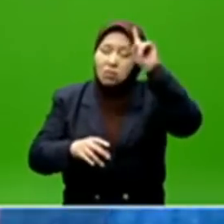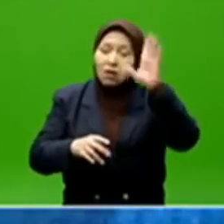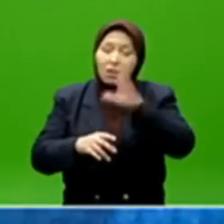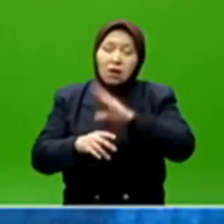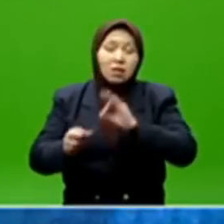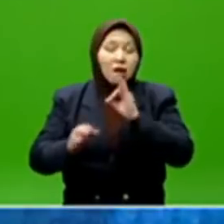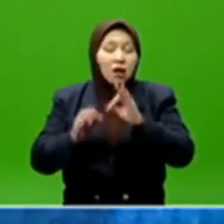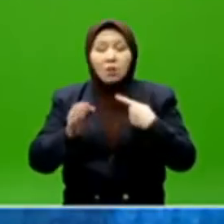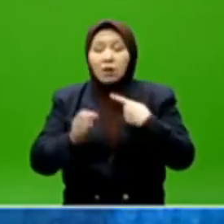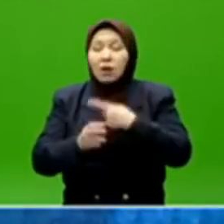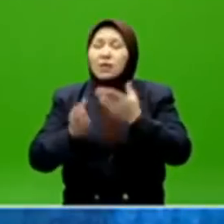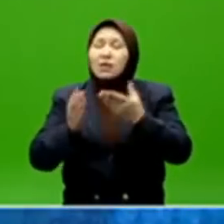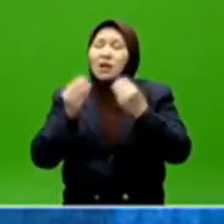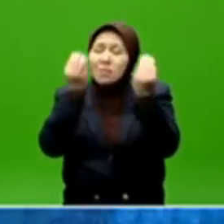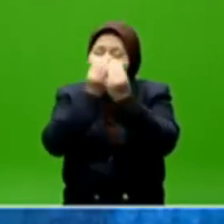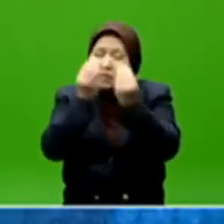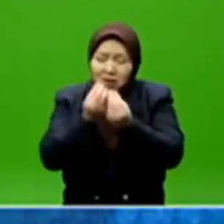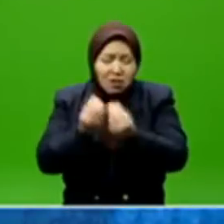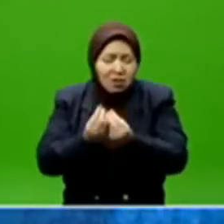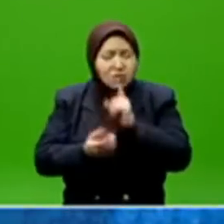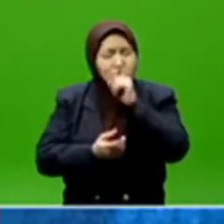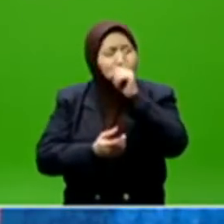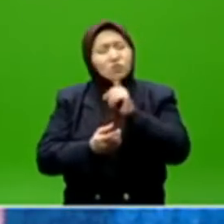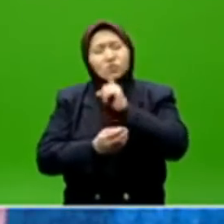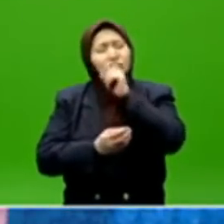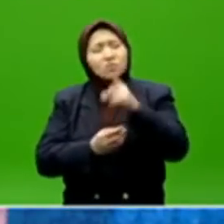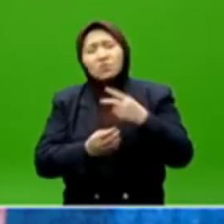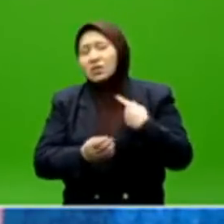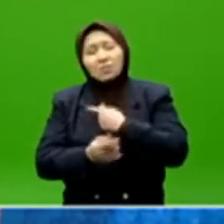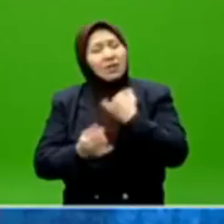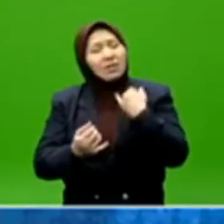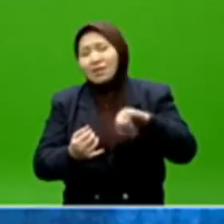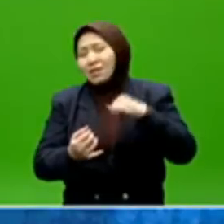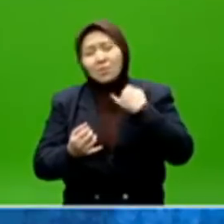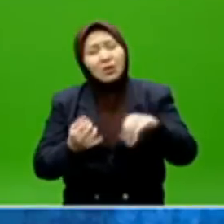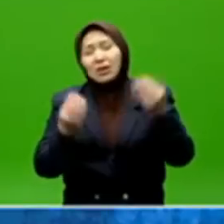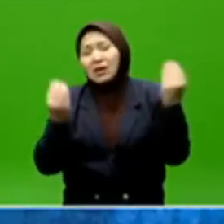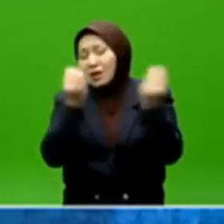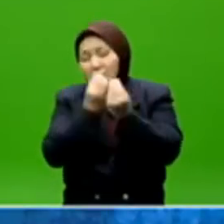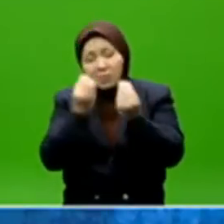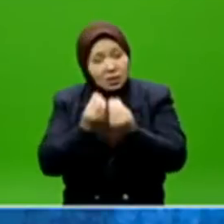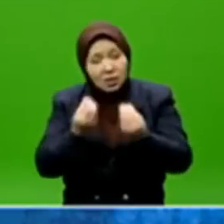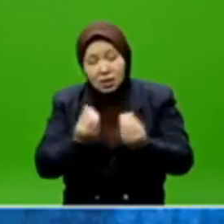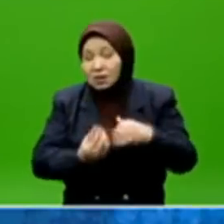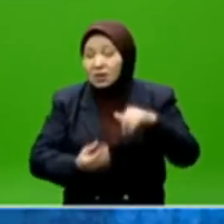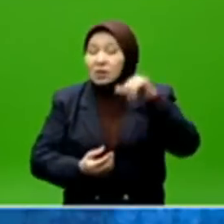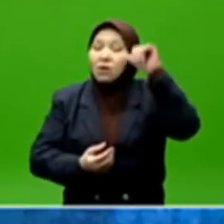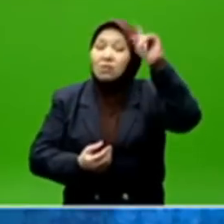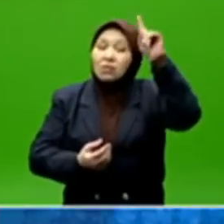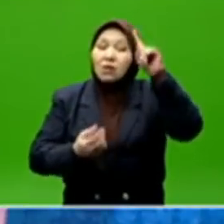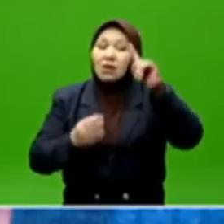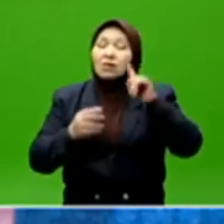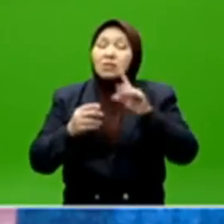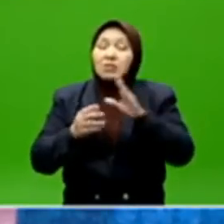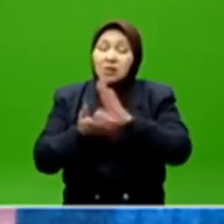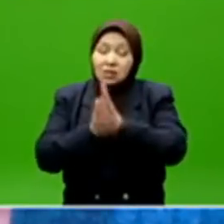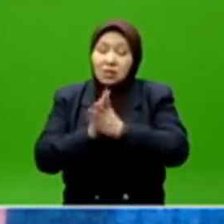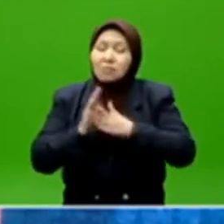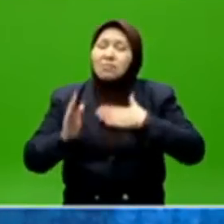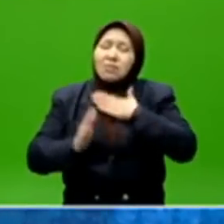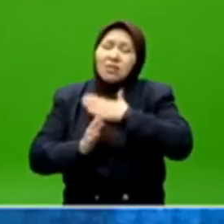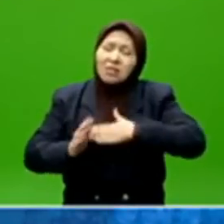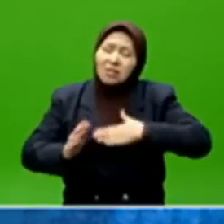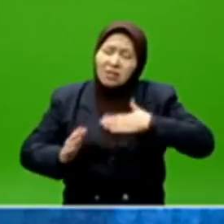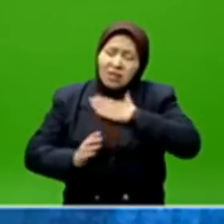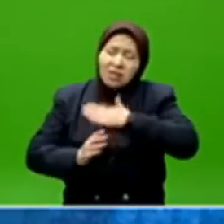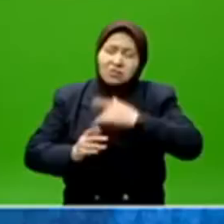Andai kami ingin menghitungnya, pasti dan pasti kami tidak mampu menghitungnya, ya Allah. Maka, ya Allah, tolong kami untuk